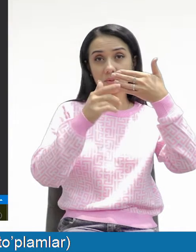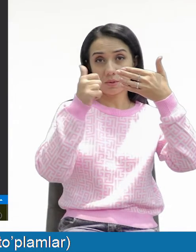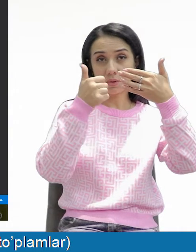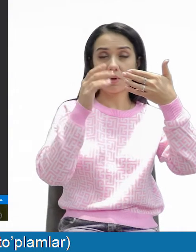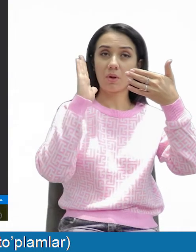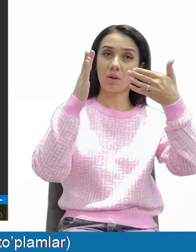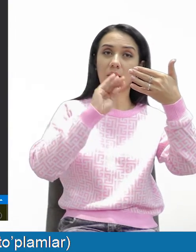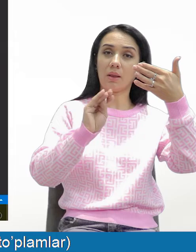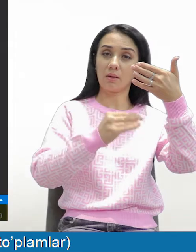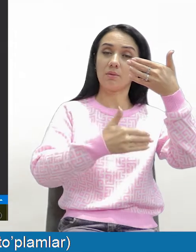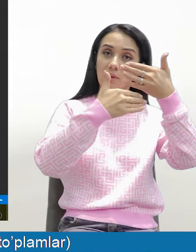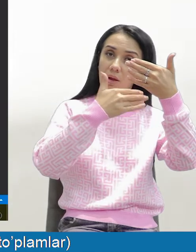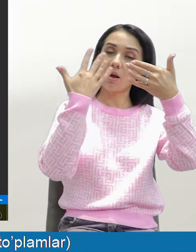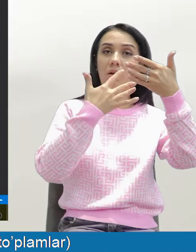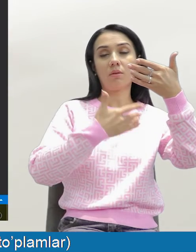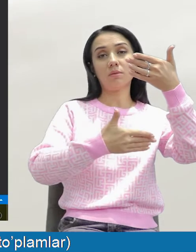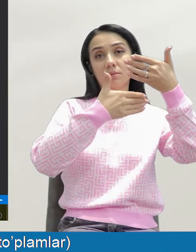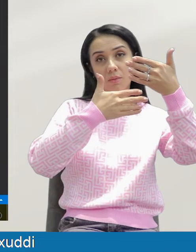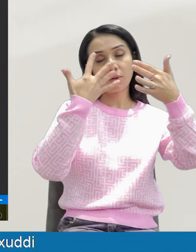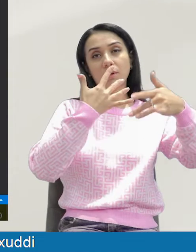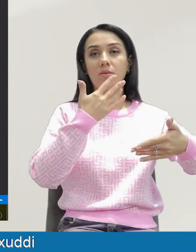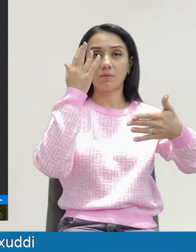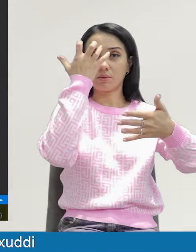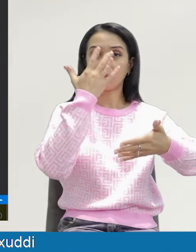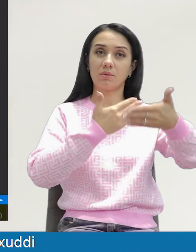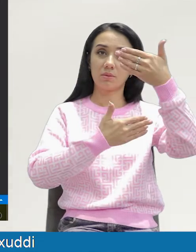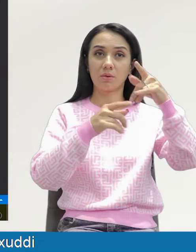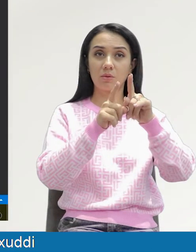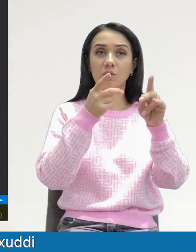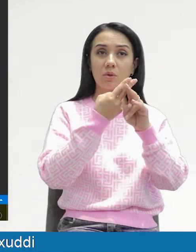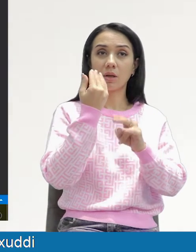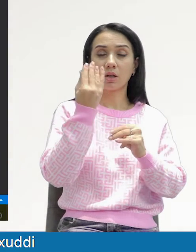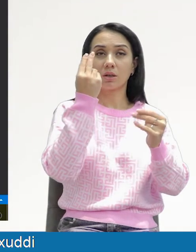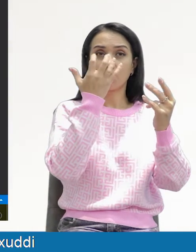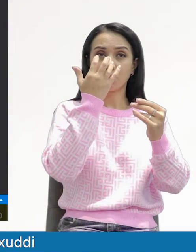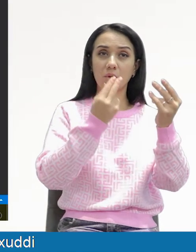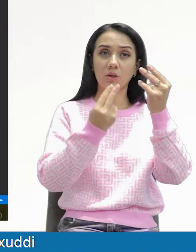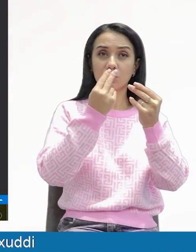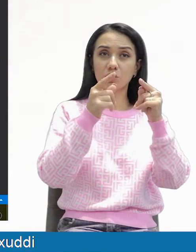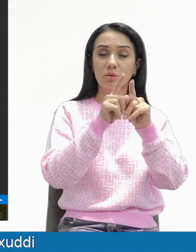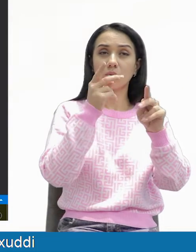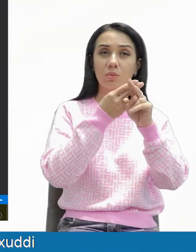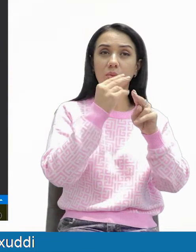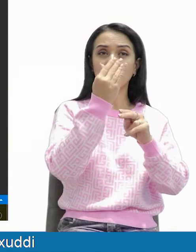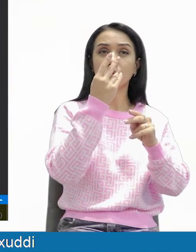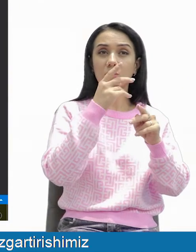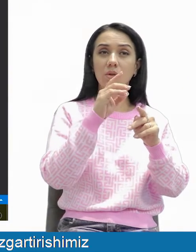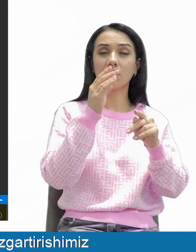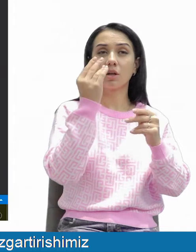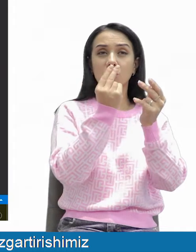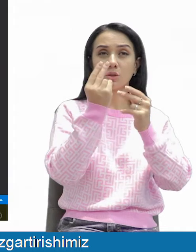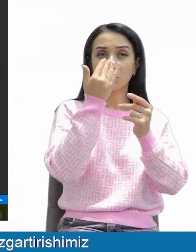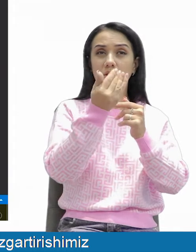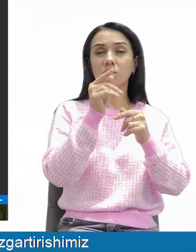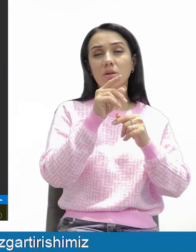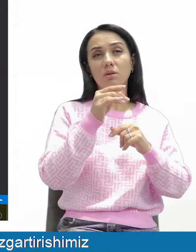ichidagi mana oddiy collection bu to'plamlar ichidagilar mana mehnat chizmachilik degan to'plamlar uni mana xuddi menu